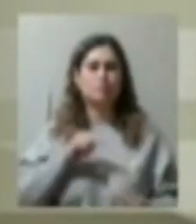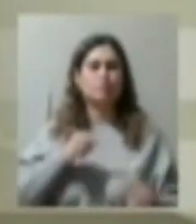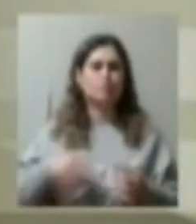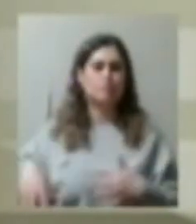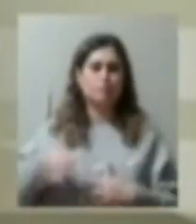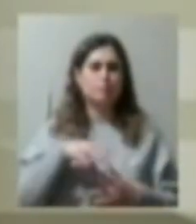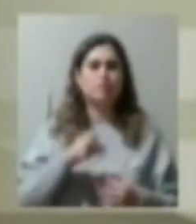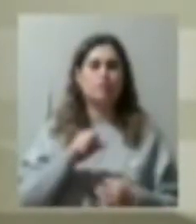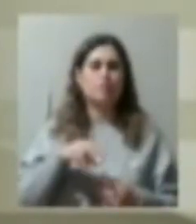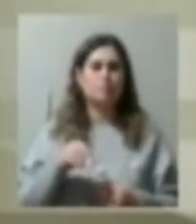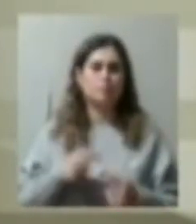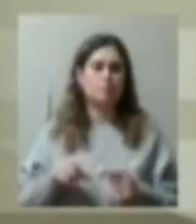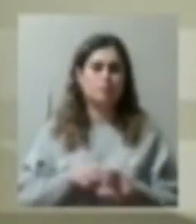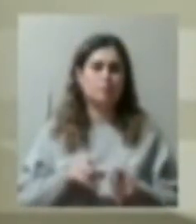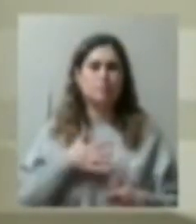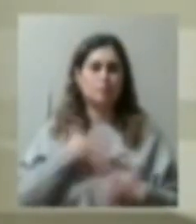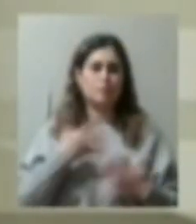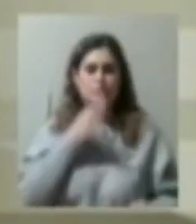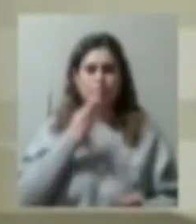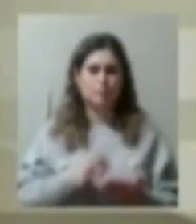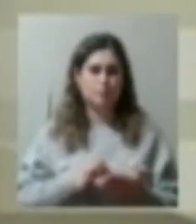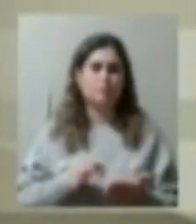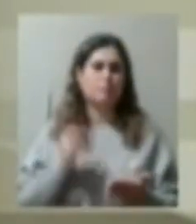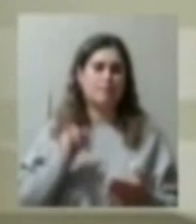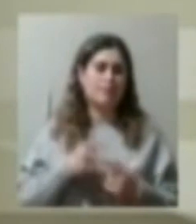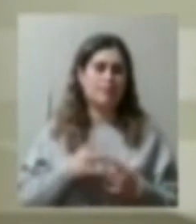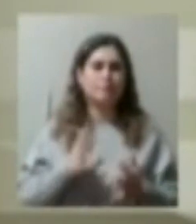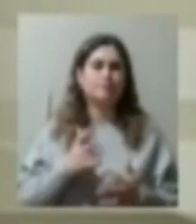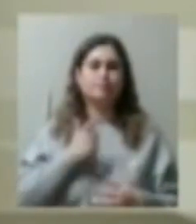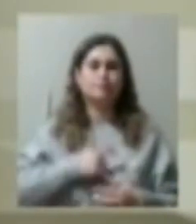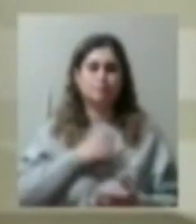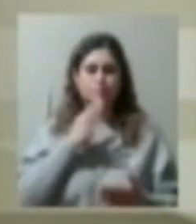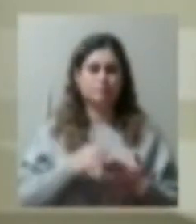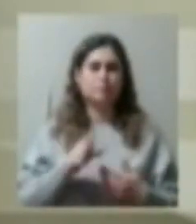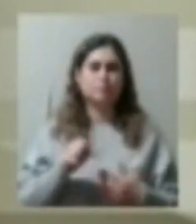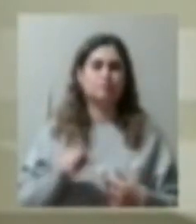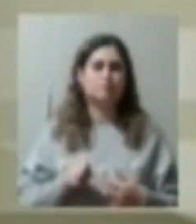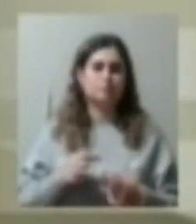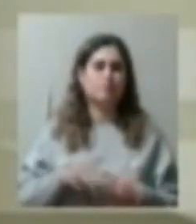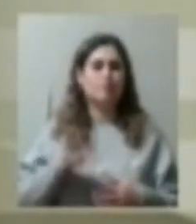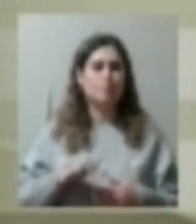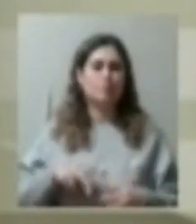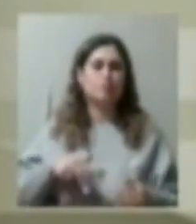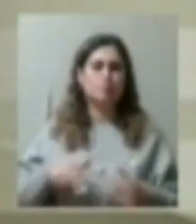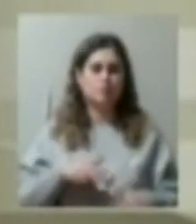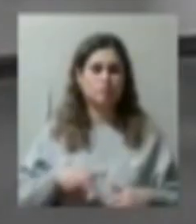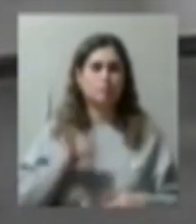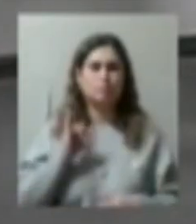адже все-таки на нас велика відповідальність. Ми не лише за себе відповідаємо, а й за молодших пішоходів. І